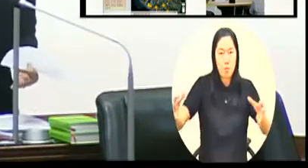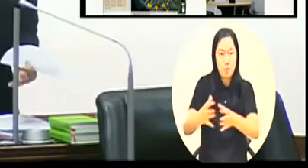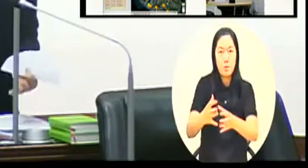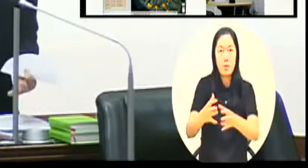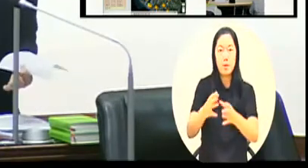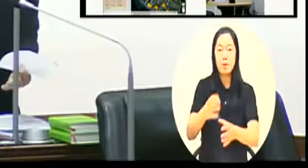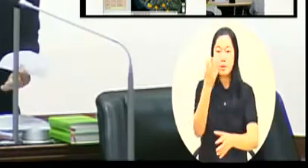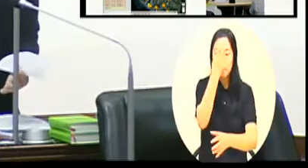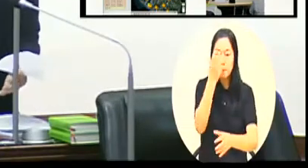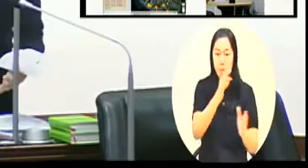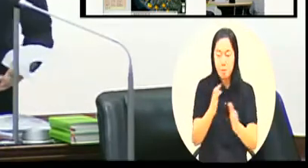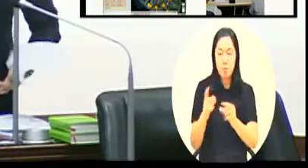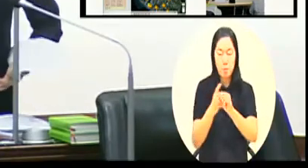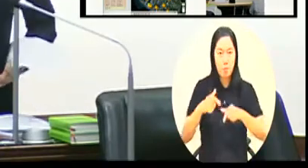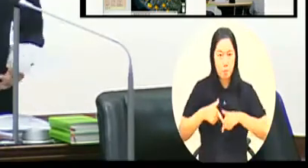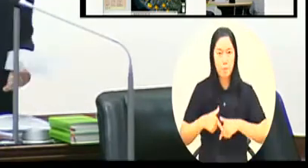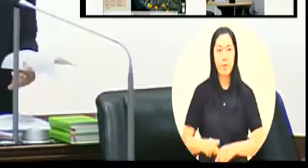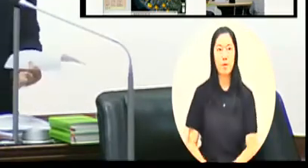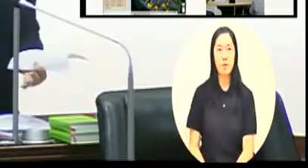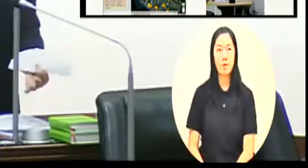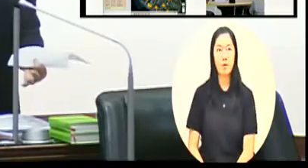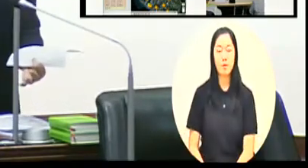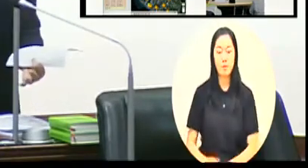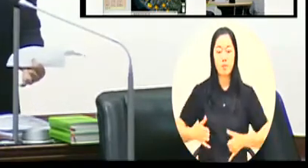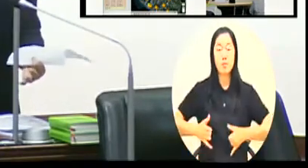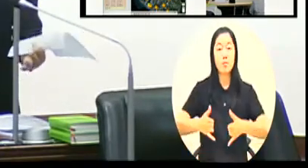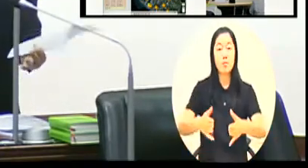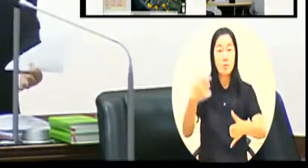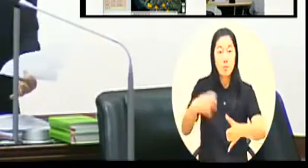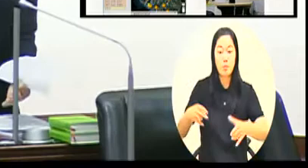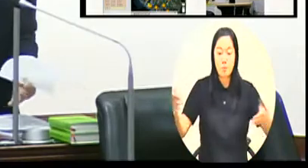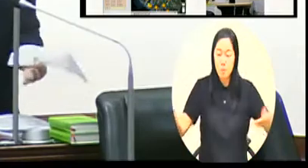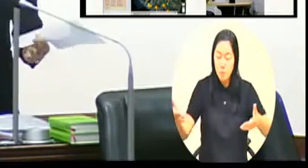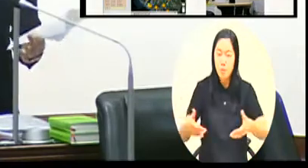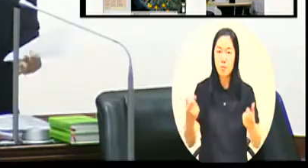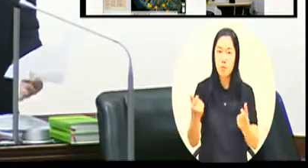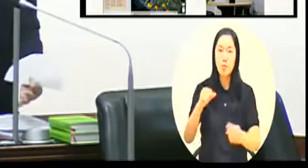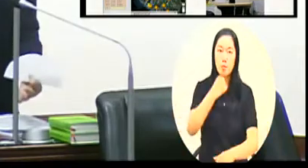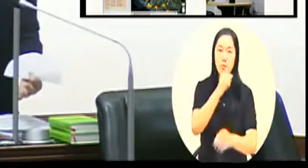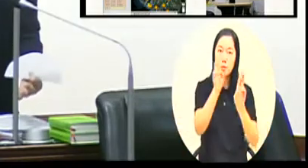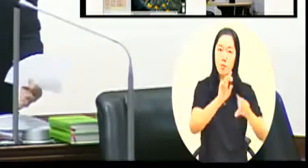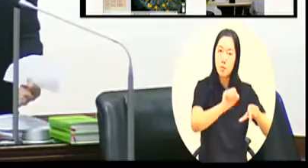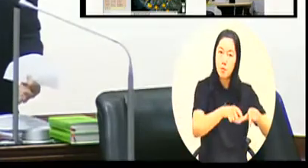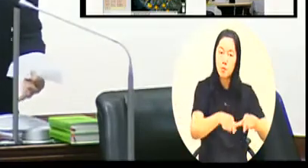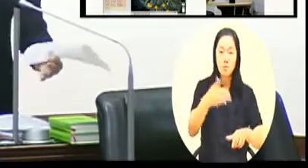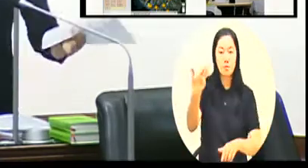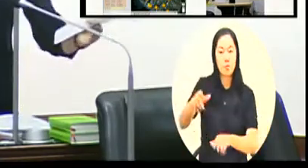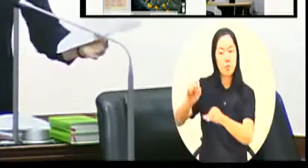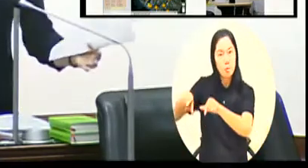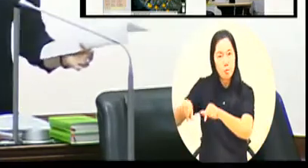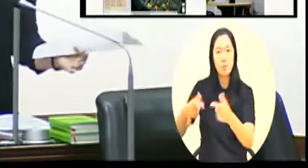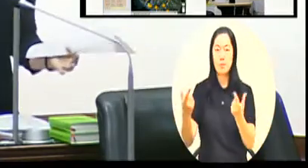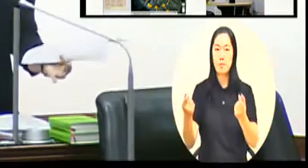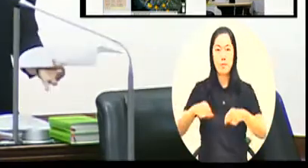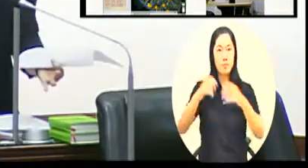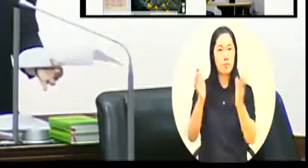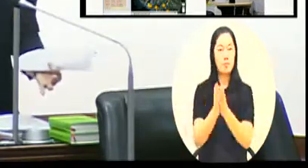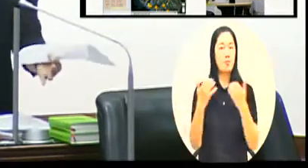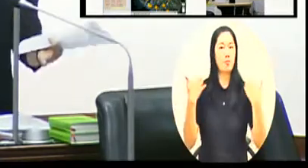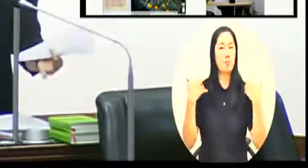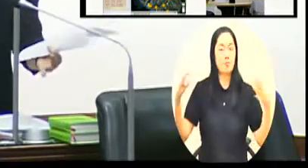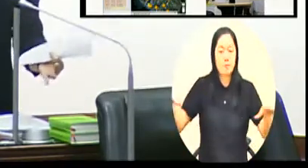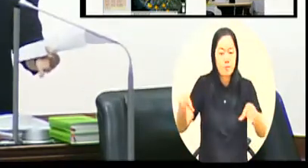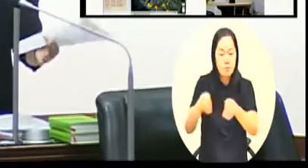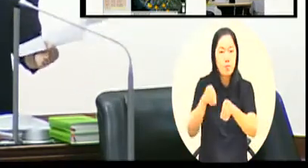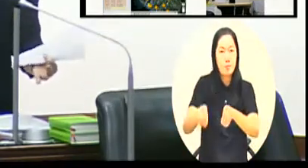心。到时候如果我们这条道路在挖掘，不管是台电也好，或者是自来水也好，全部的单位都可以集中在那